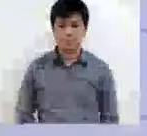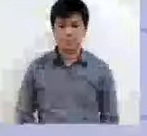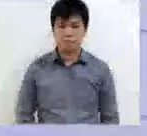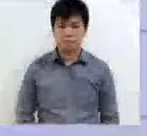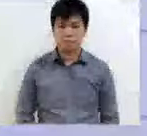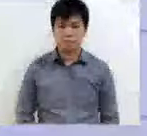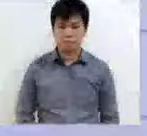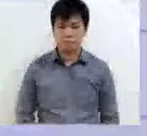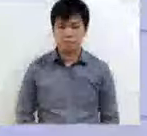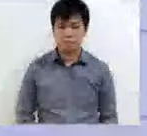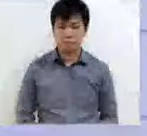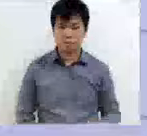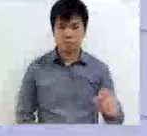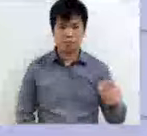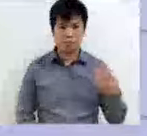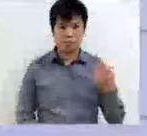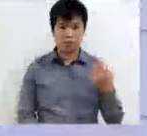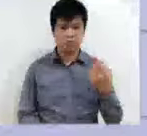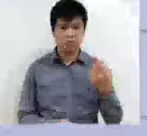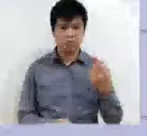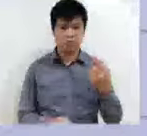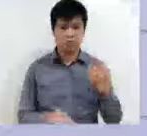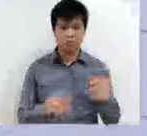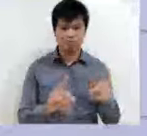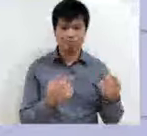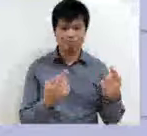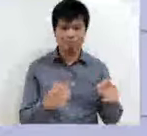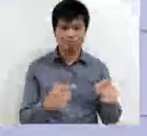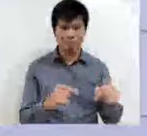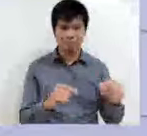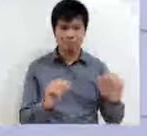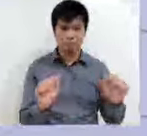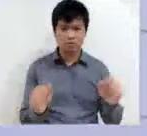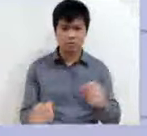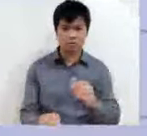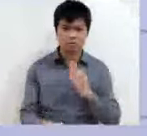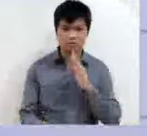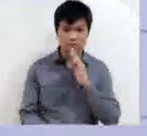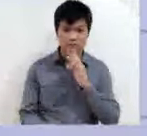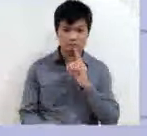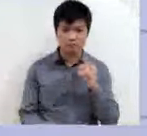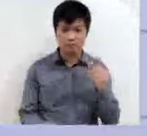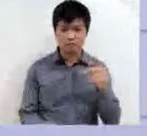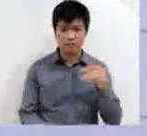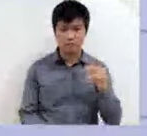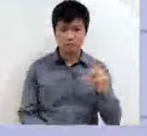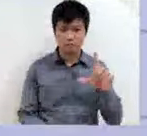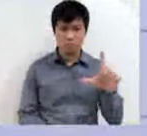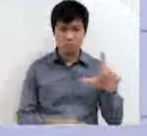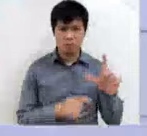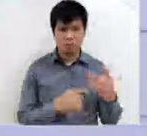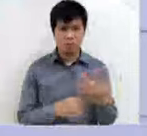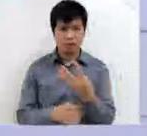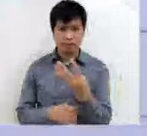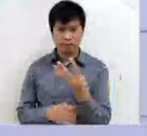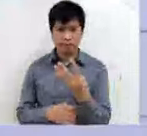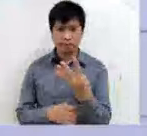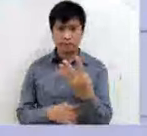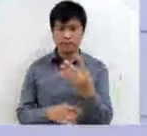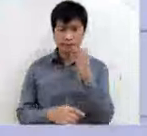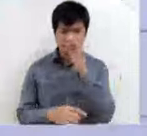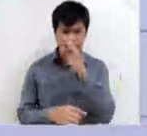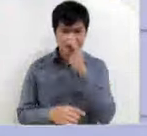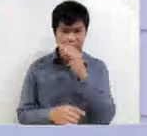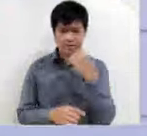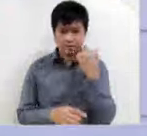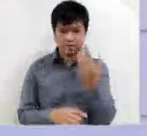kauna-unahang pagkakataon, nagsalita na ang asawa ni Paul Castelvi, ang isa sa apat na Pilipinong nasawi sa gera sa pagitan ng Israel at ng